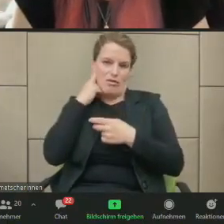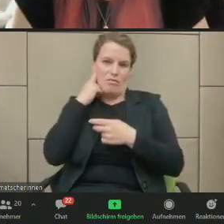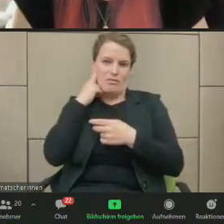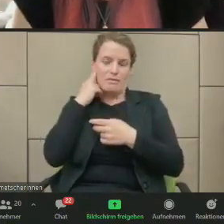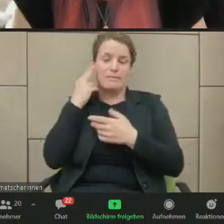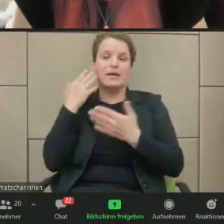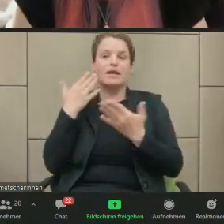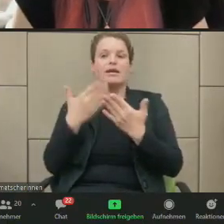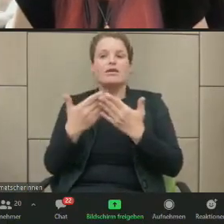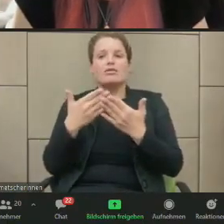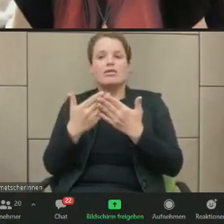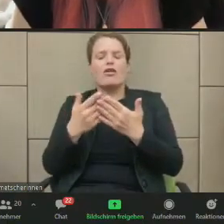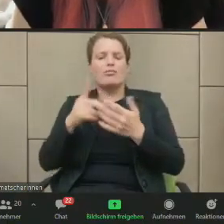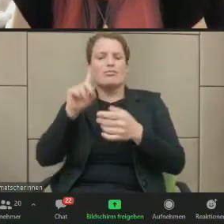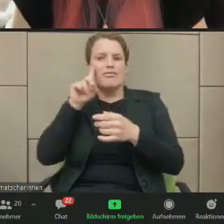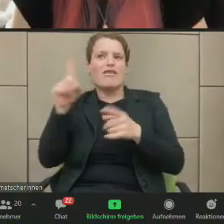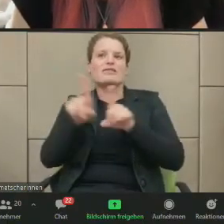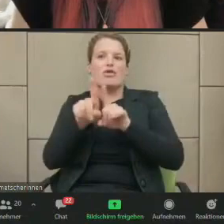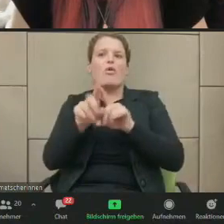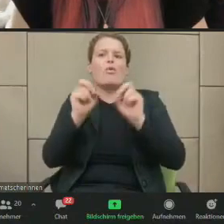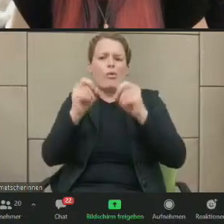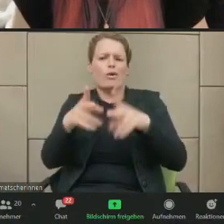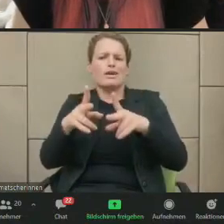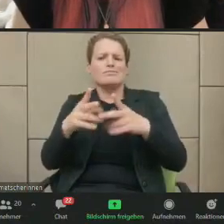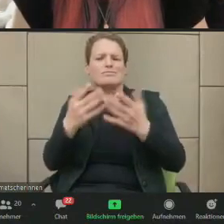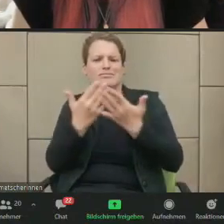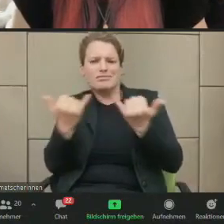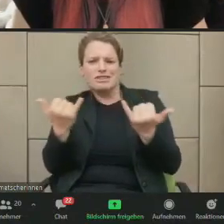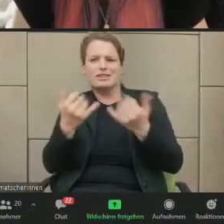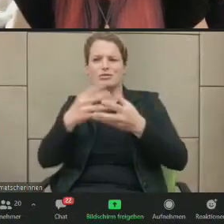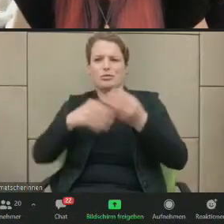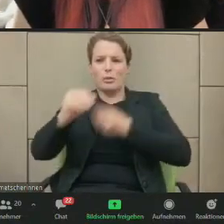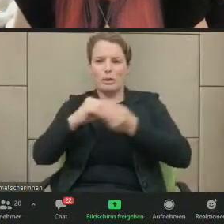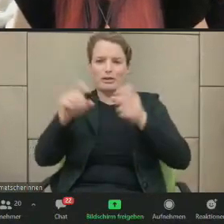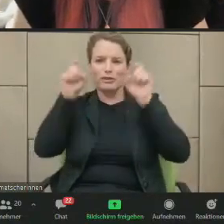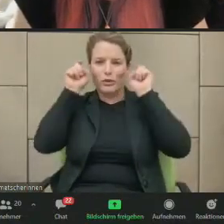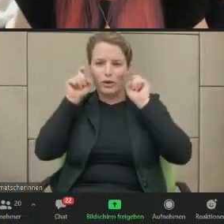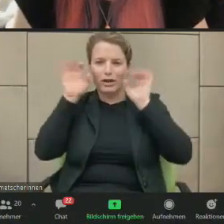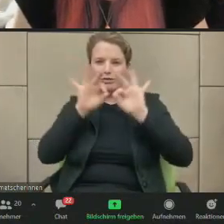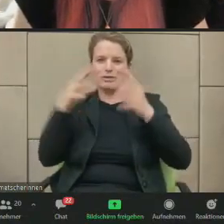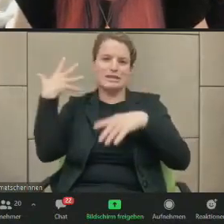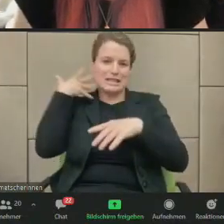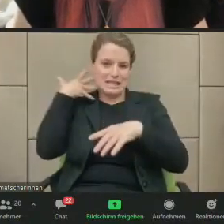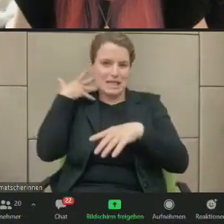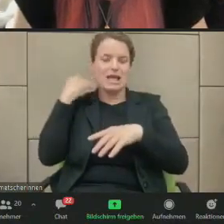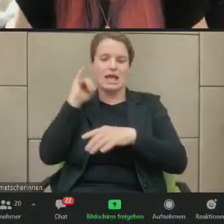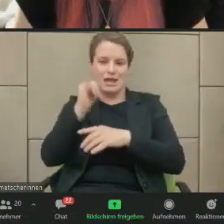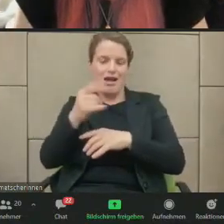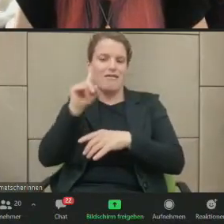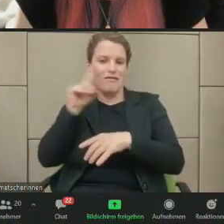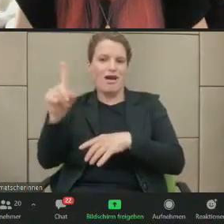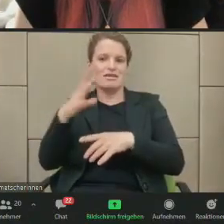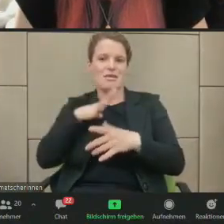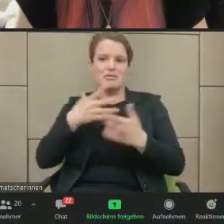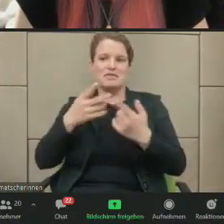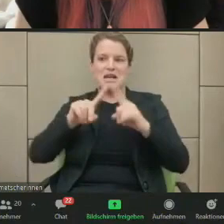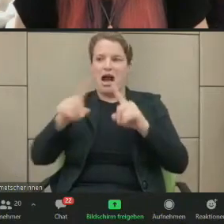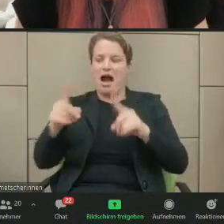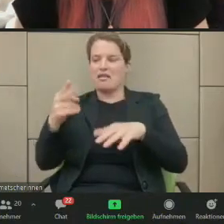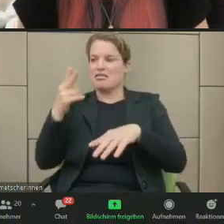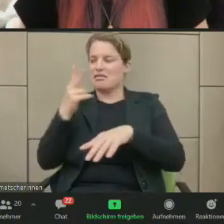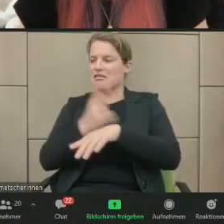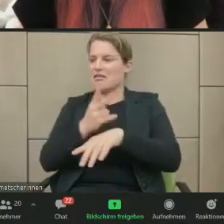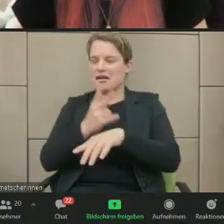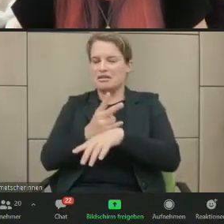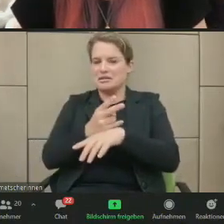auf Hörgeräte und CI angewiesen zu sein, aber von anderen Erkrankungen weiß ich nichts